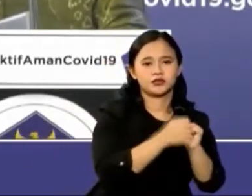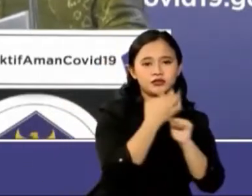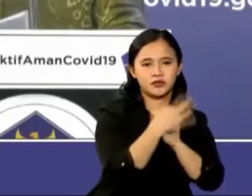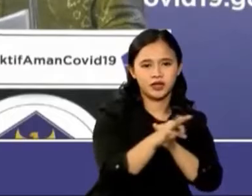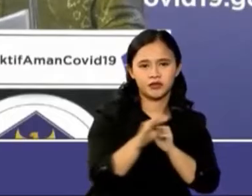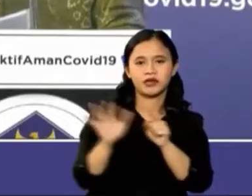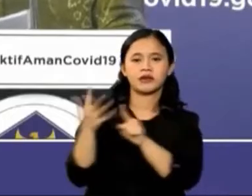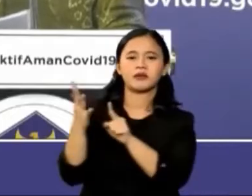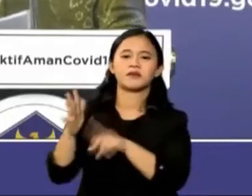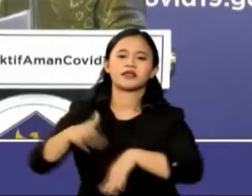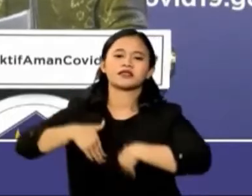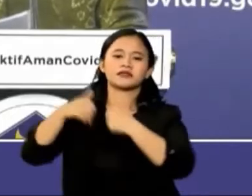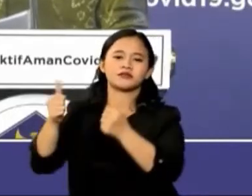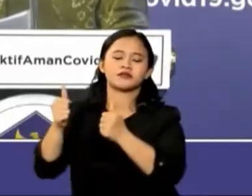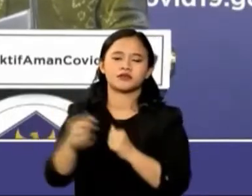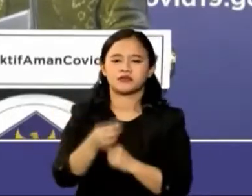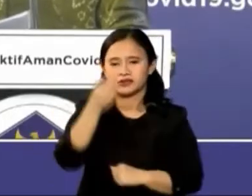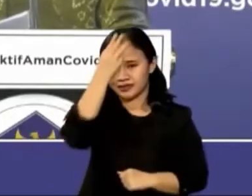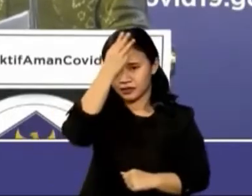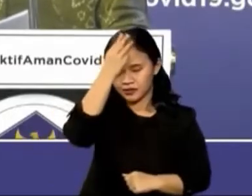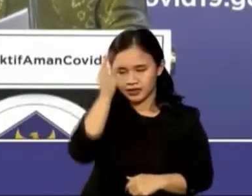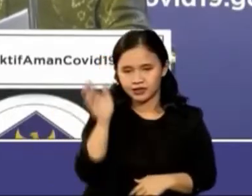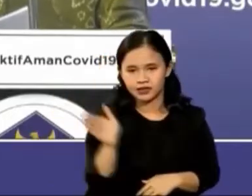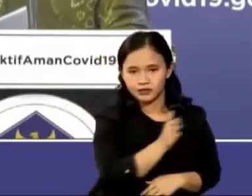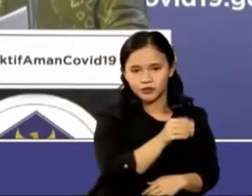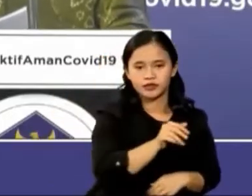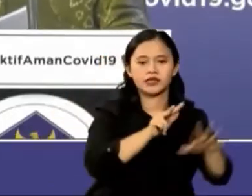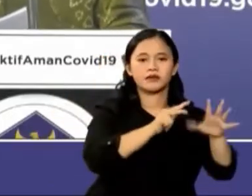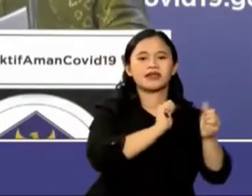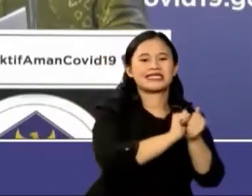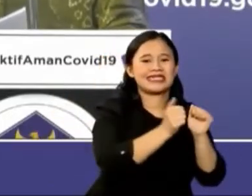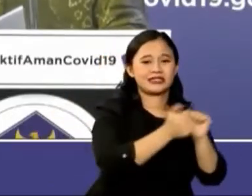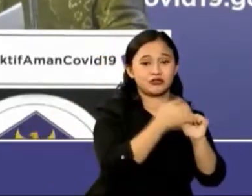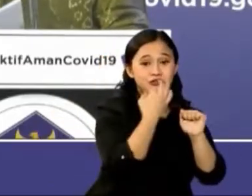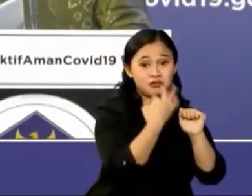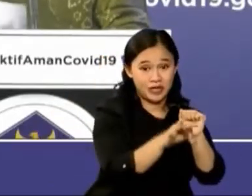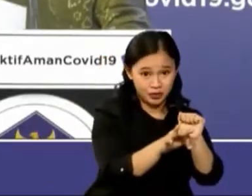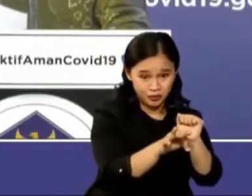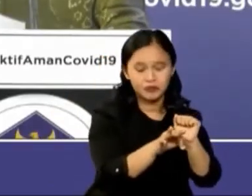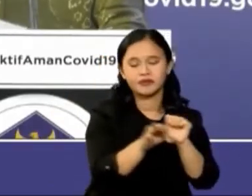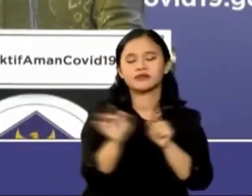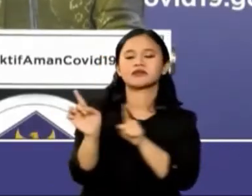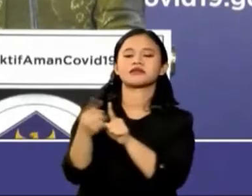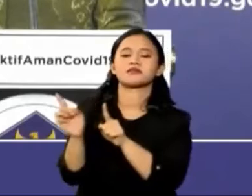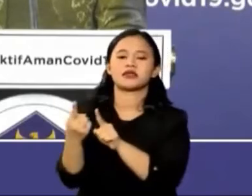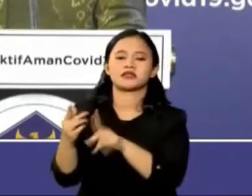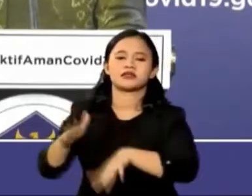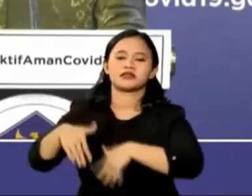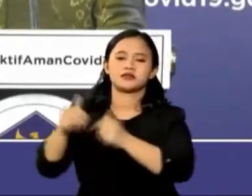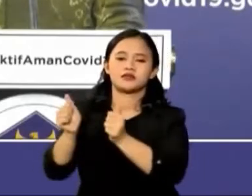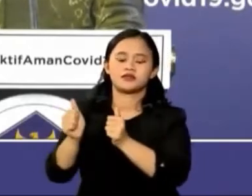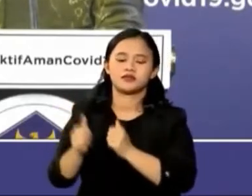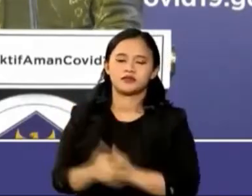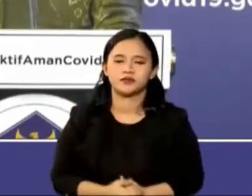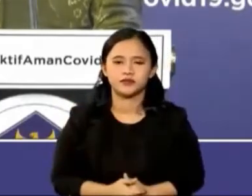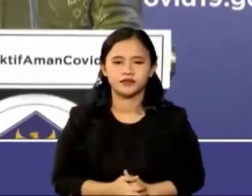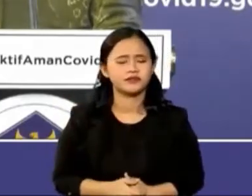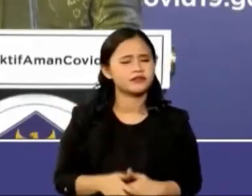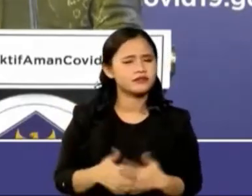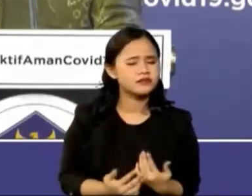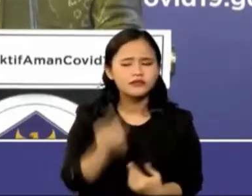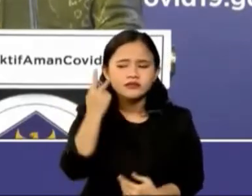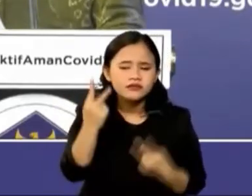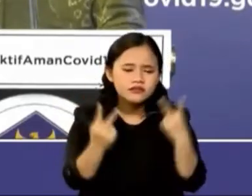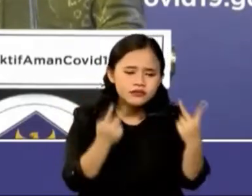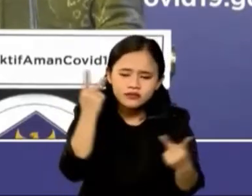15 sembuh. Kalimantan Timur, 8 kasus baru, 11 sembuh. Ini